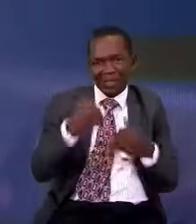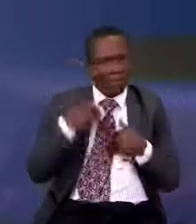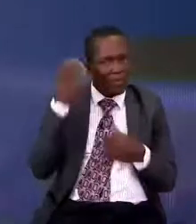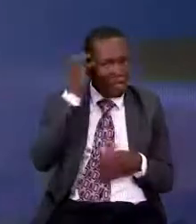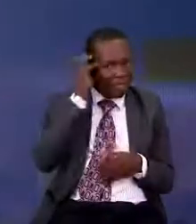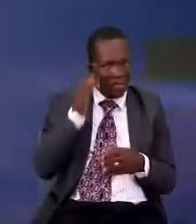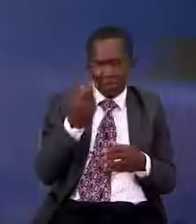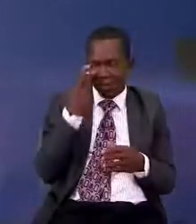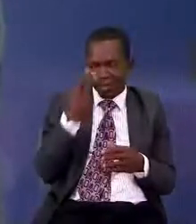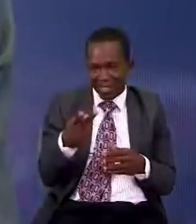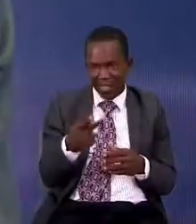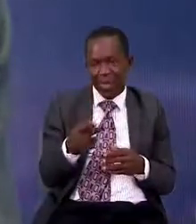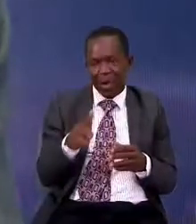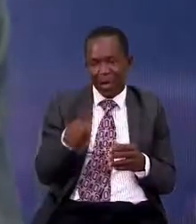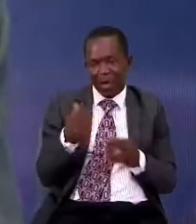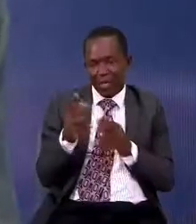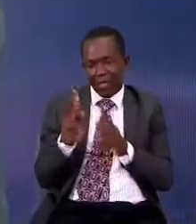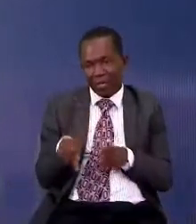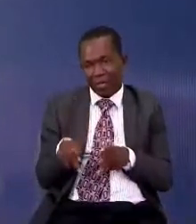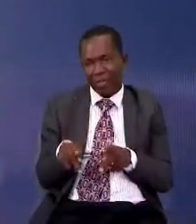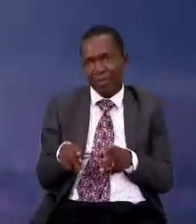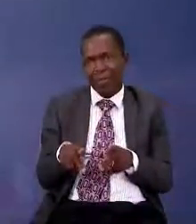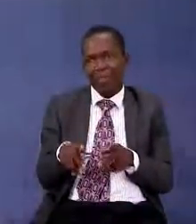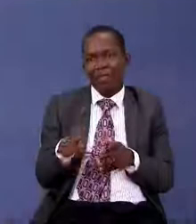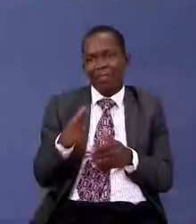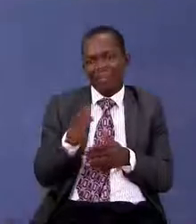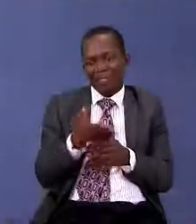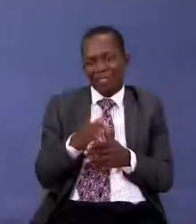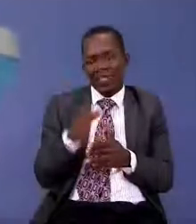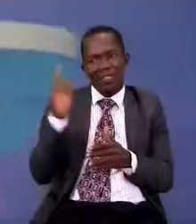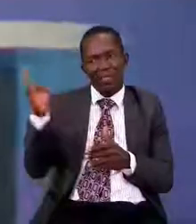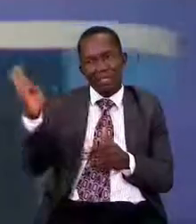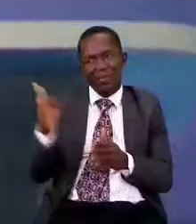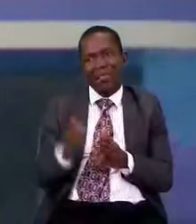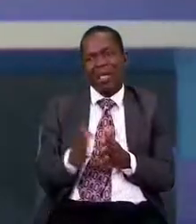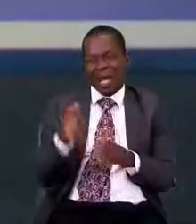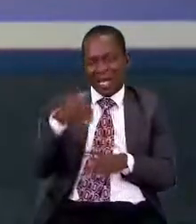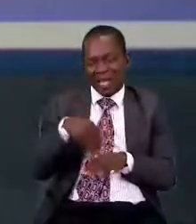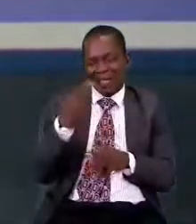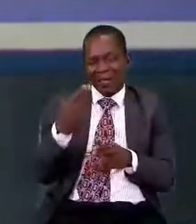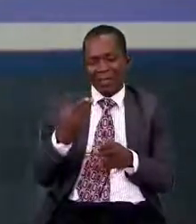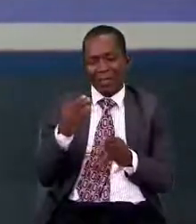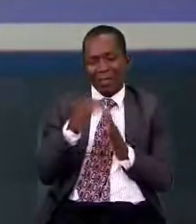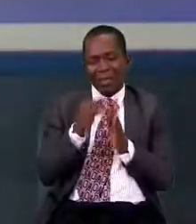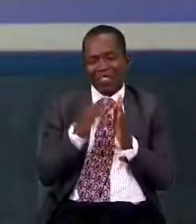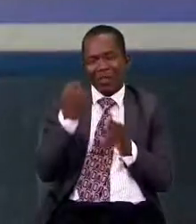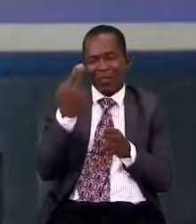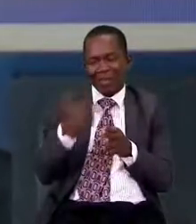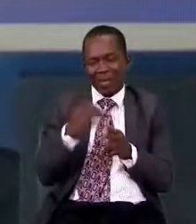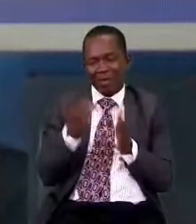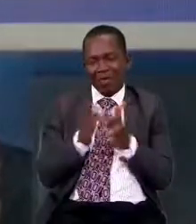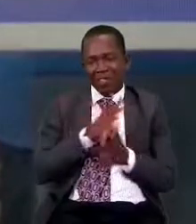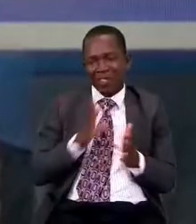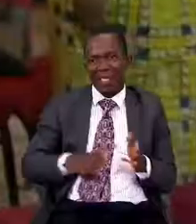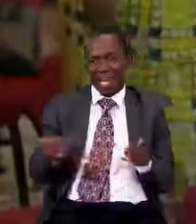le témoignage des autres, nous avons mentionné le nom de Jésus, on a dit le dernier Amen. Et les miracles sur leur